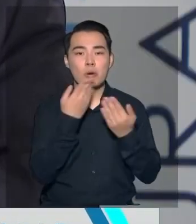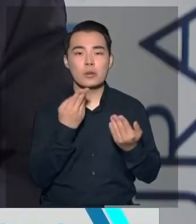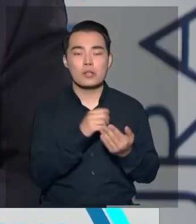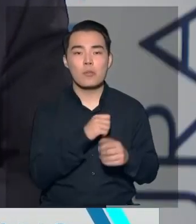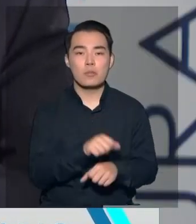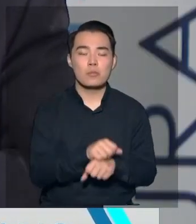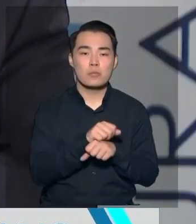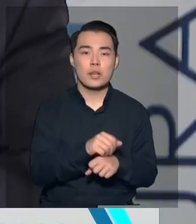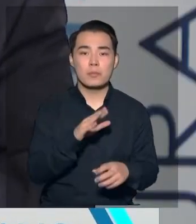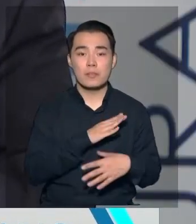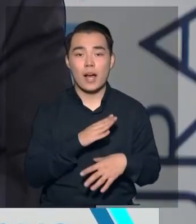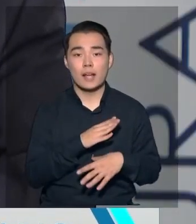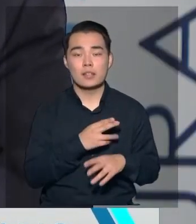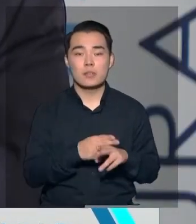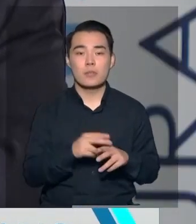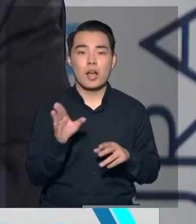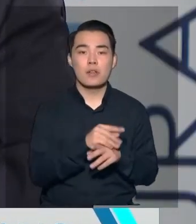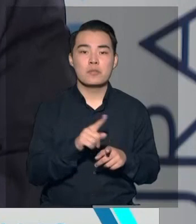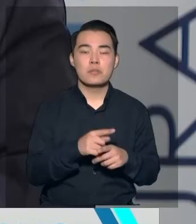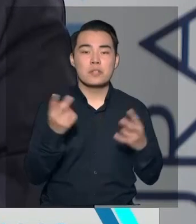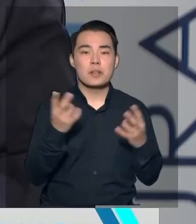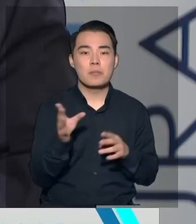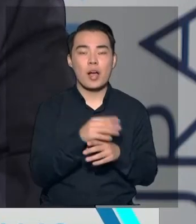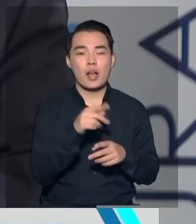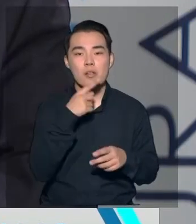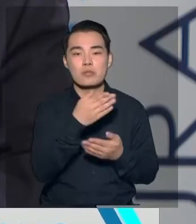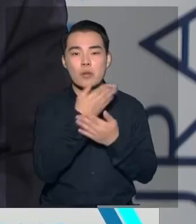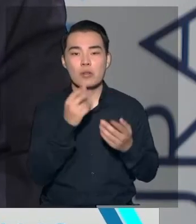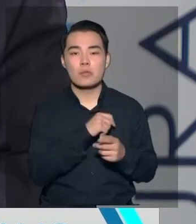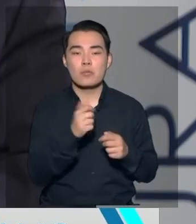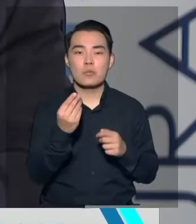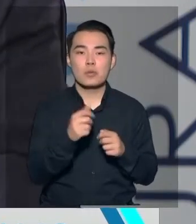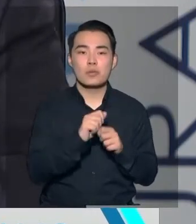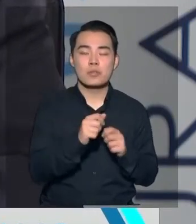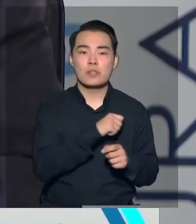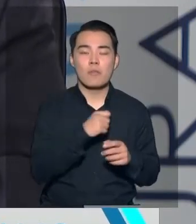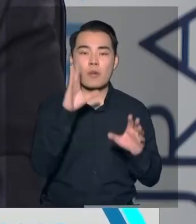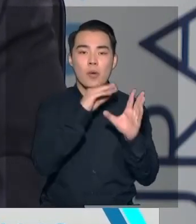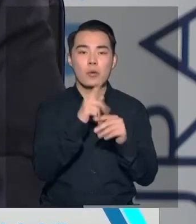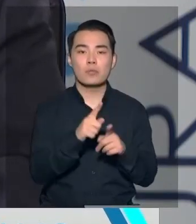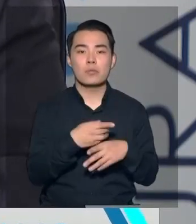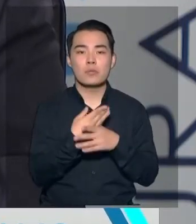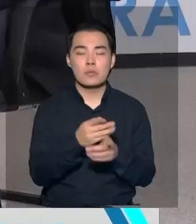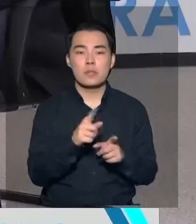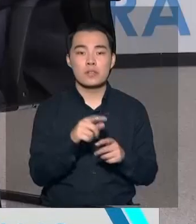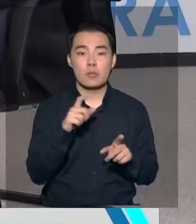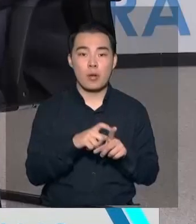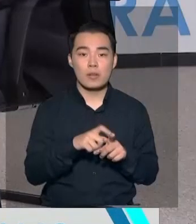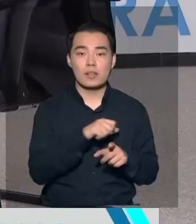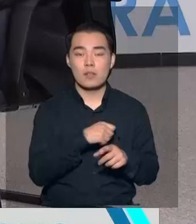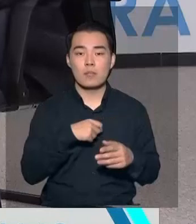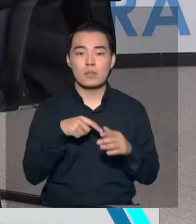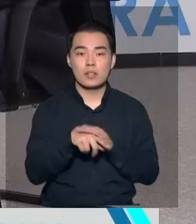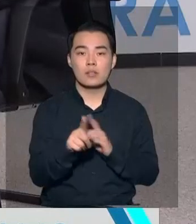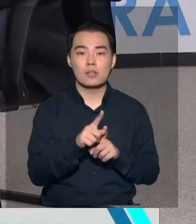өтті қарап отырмыз, біздің сөзімізді айтпайды, біздің қажеттілігімізді айтпайды, бізге бюджеттен қосымша мүмкіндік тауып бермейді деген әңгіме, ол оның